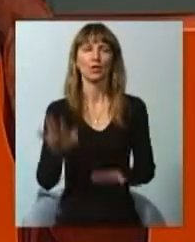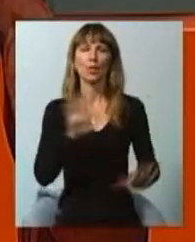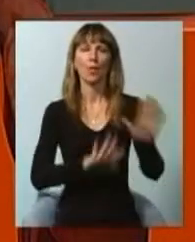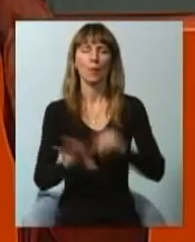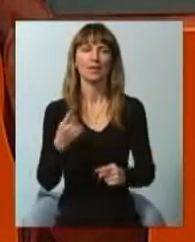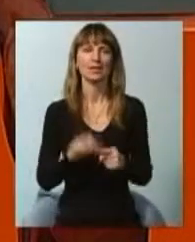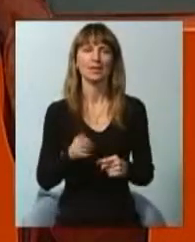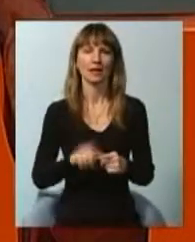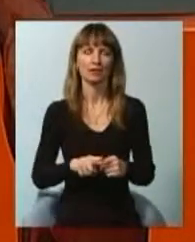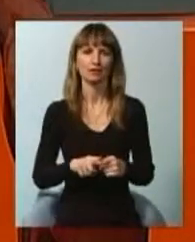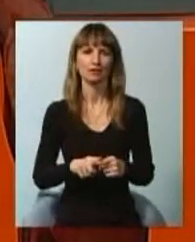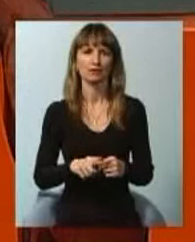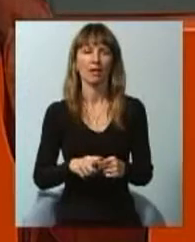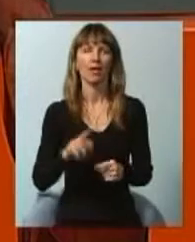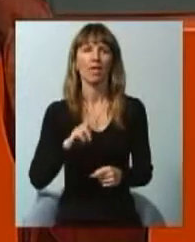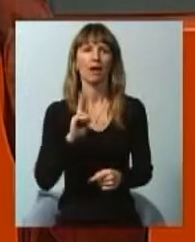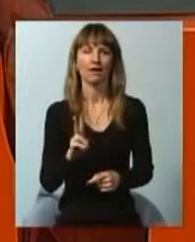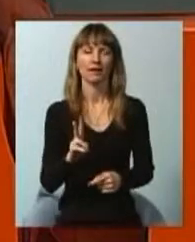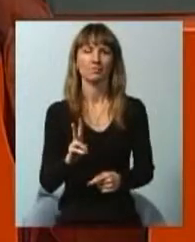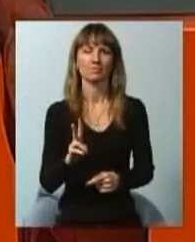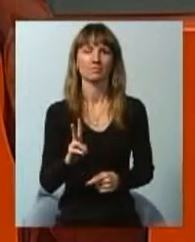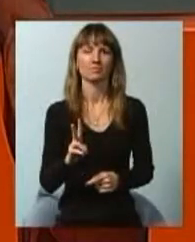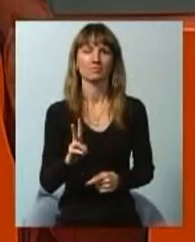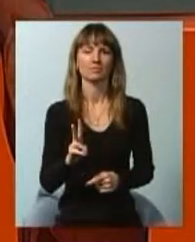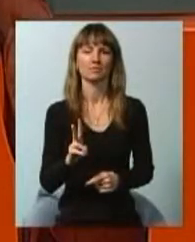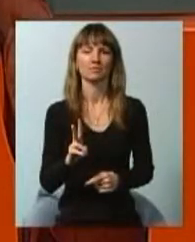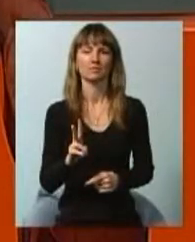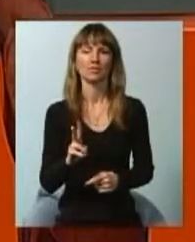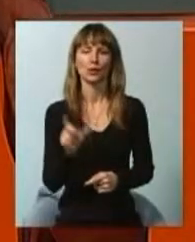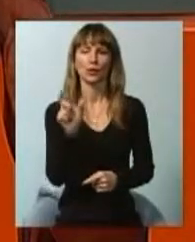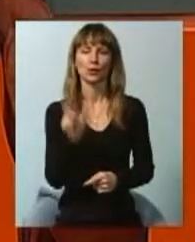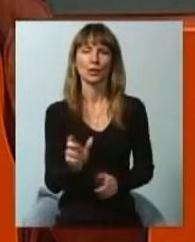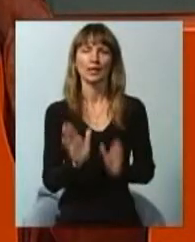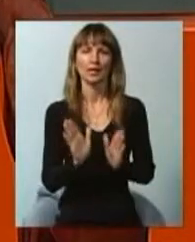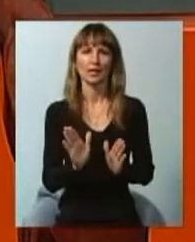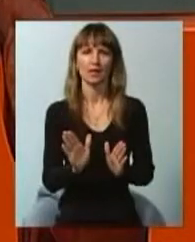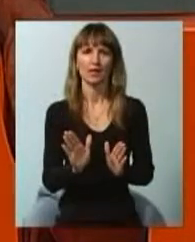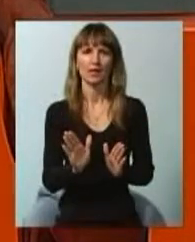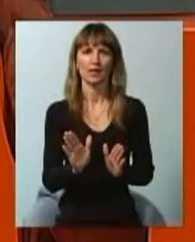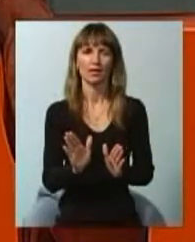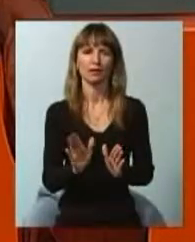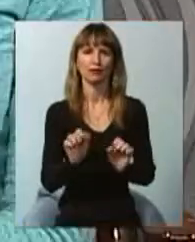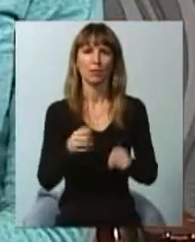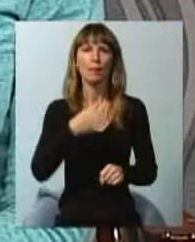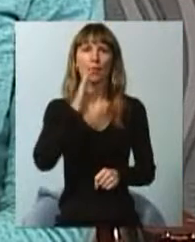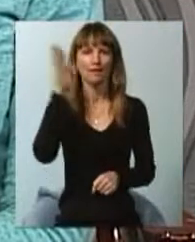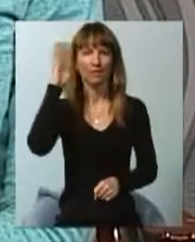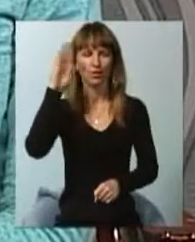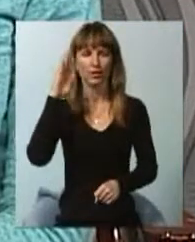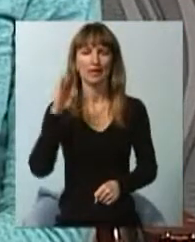– це як дим, тільки це від води.